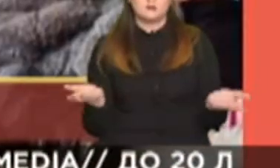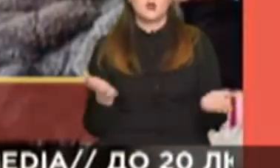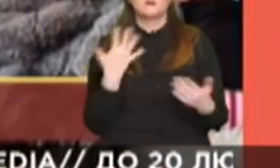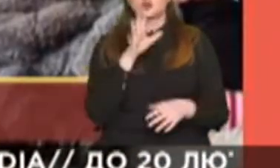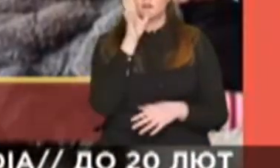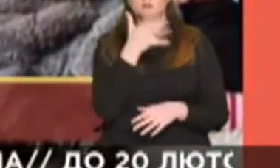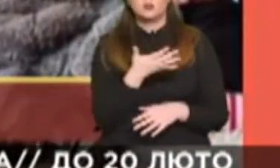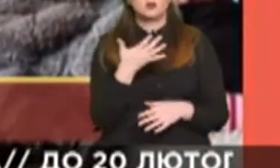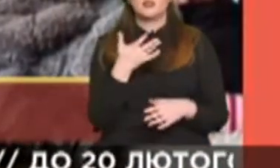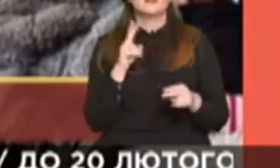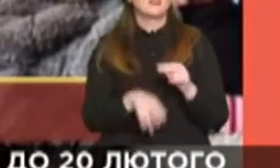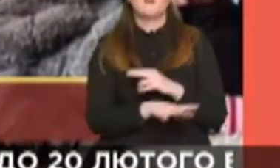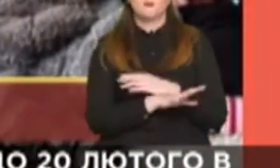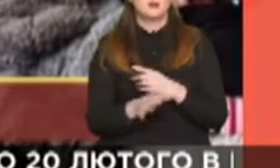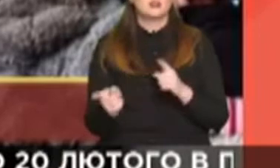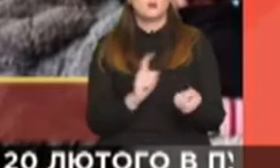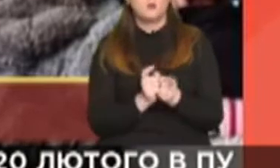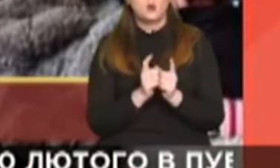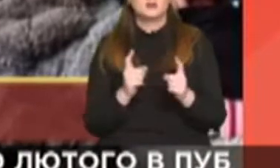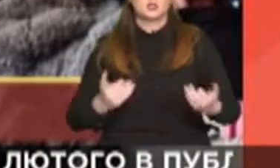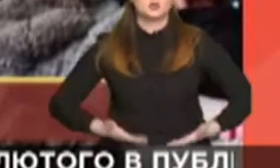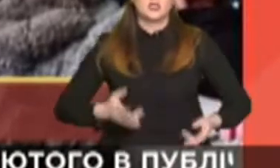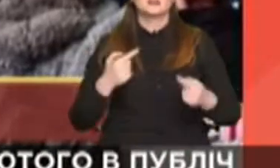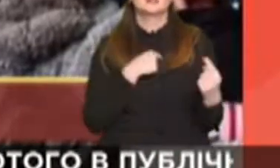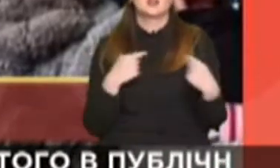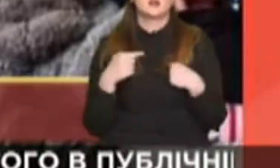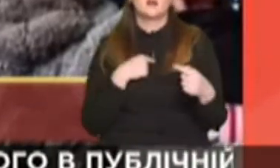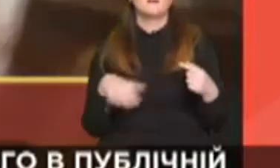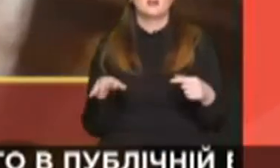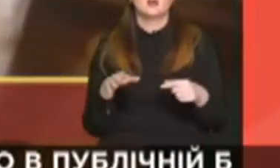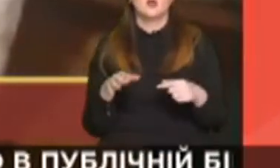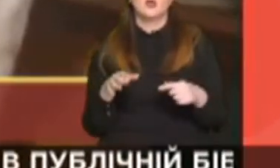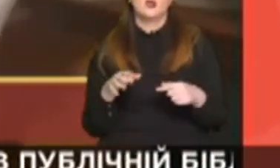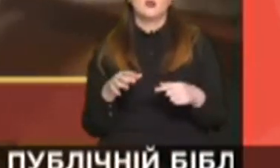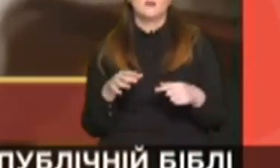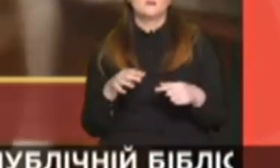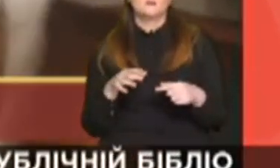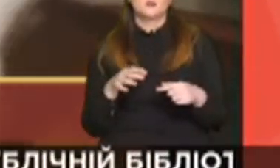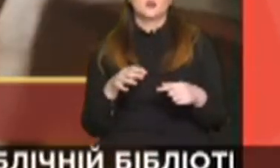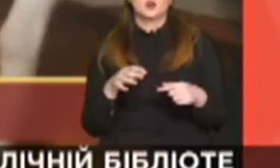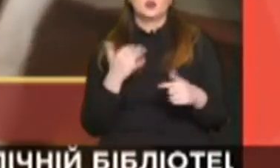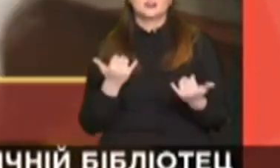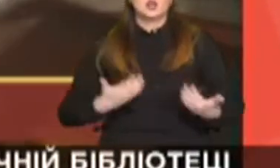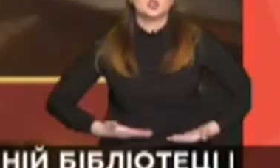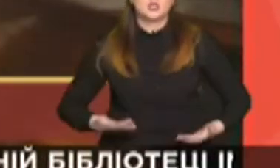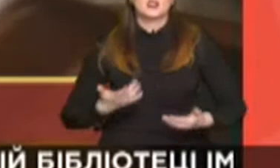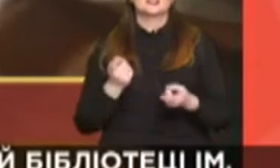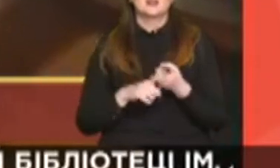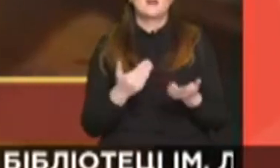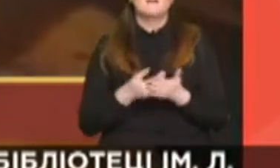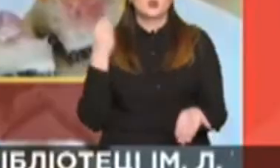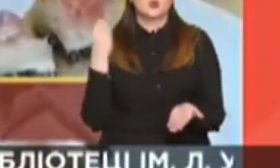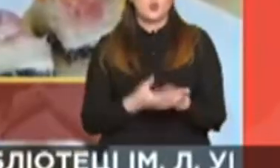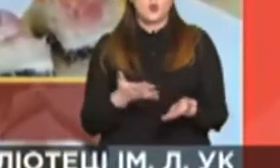років хлопчик невпинно бореться за життя, страждаючи від смертоносних судом. Зараз його життя залежить від